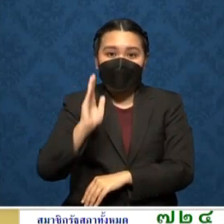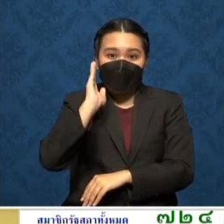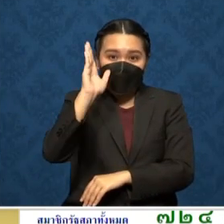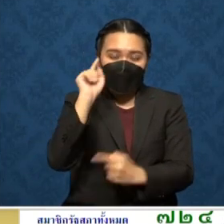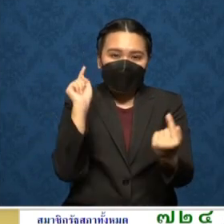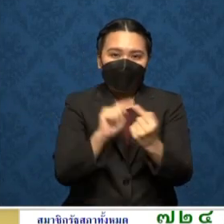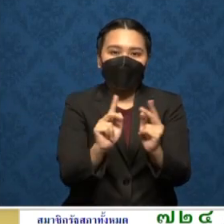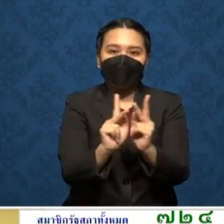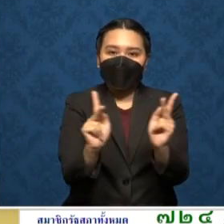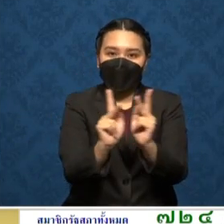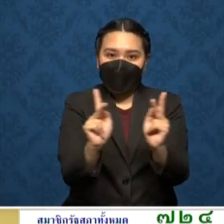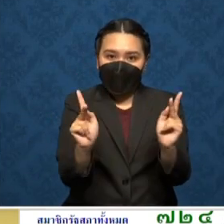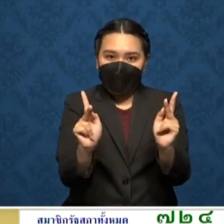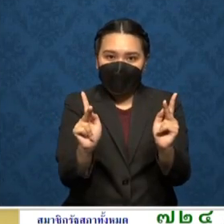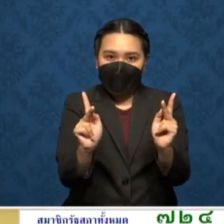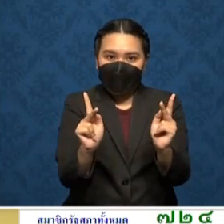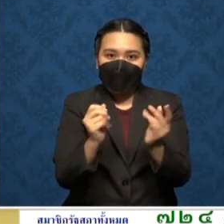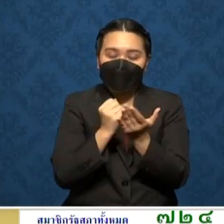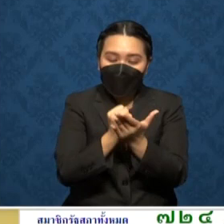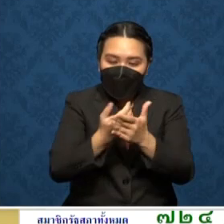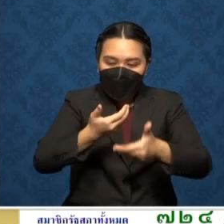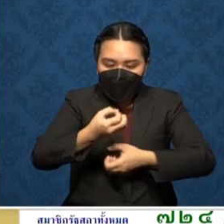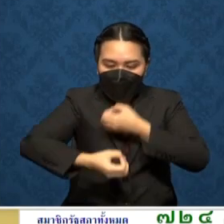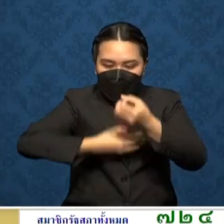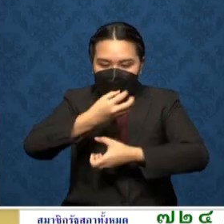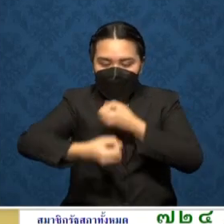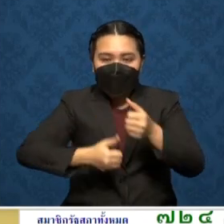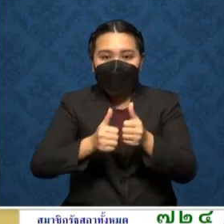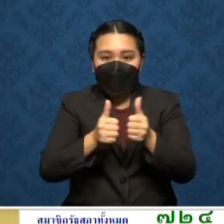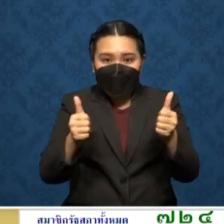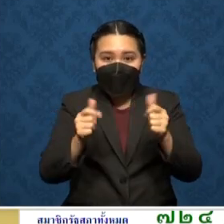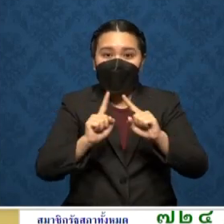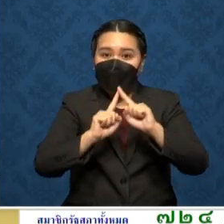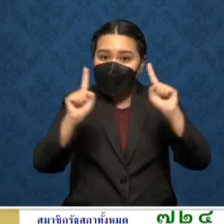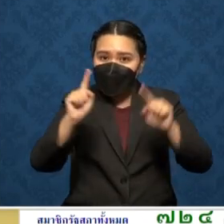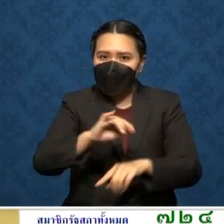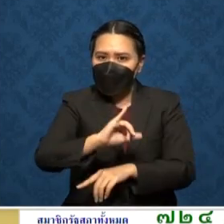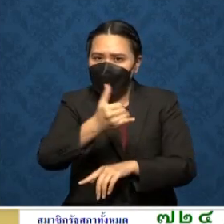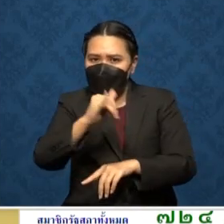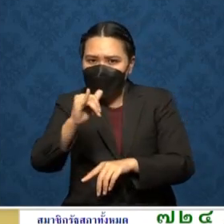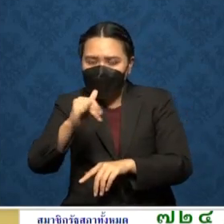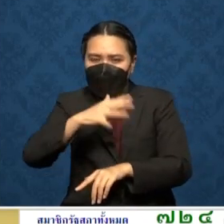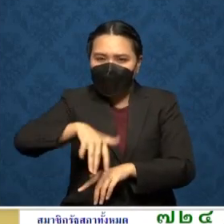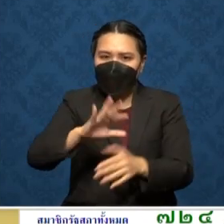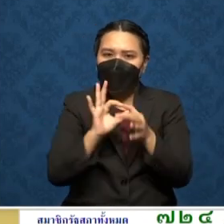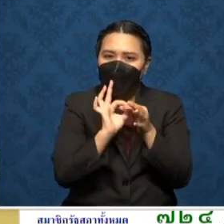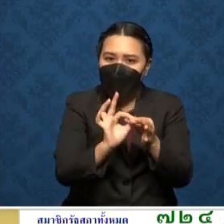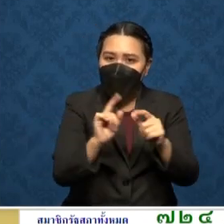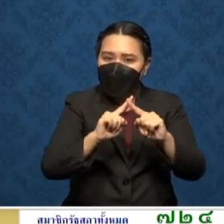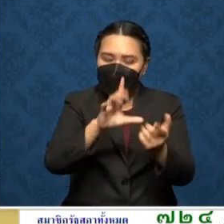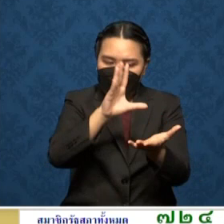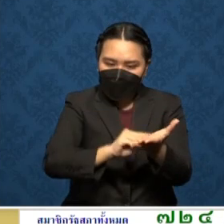การแต่หลายเรื่องความห่วงใยของท่านอาจจะไม่สามารถปรากฏในร่างกฎหมายนี้